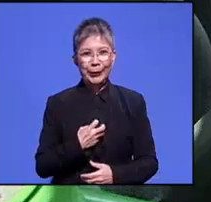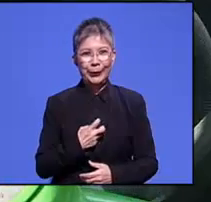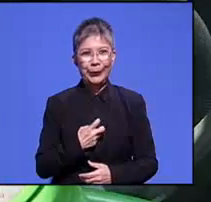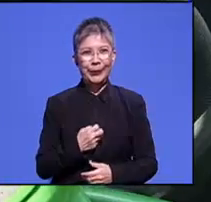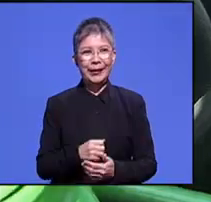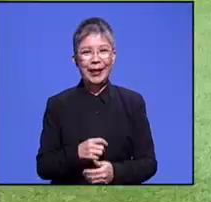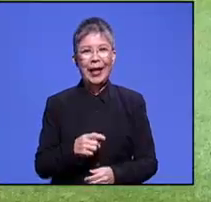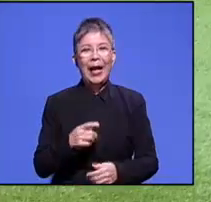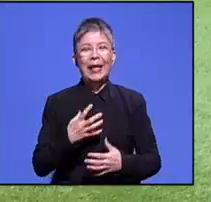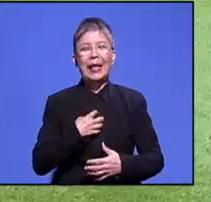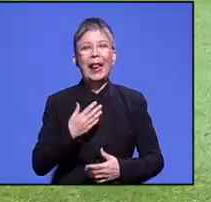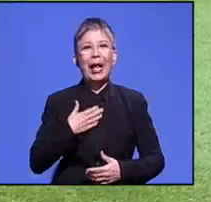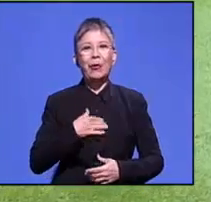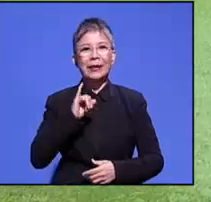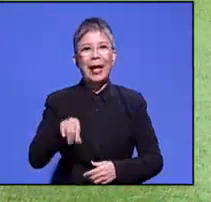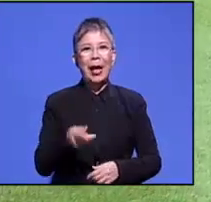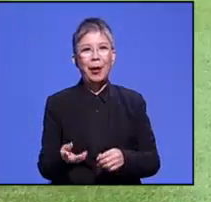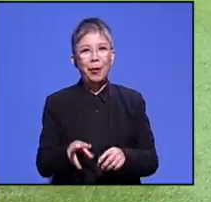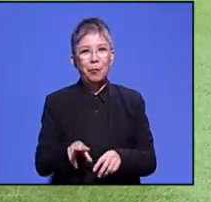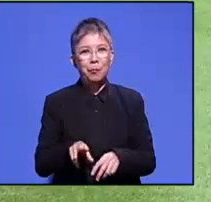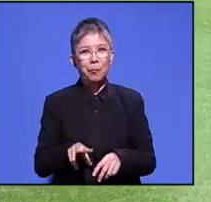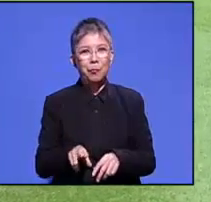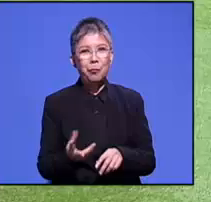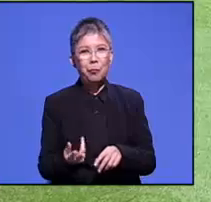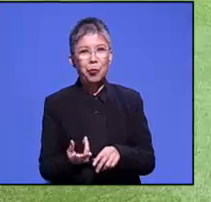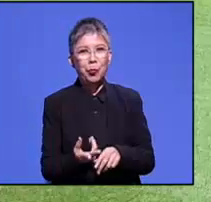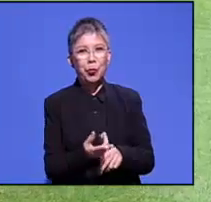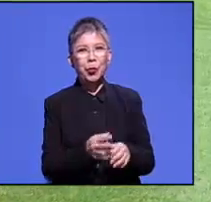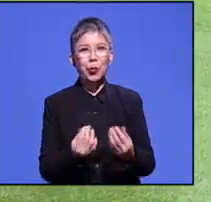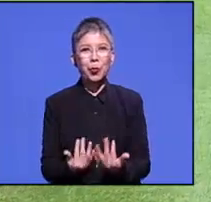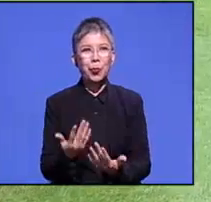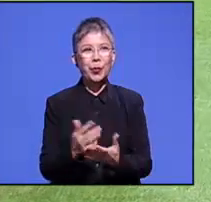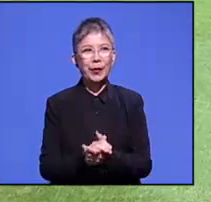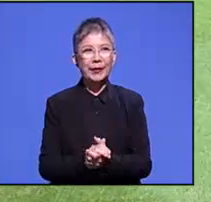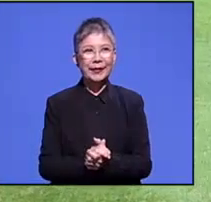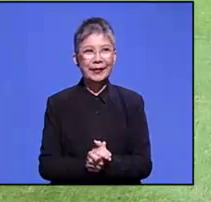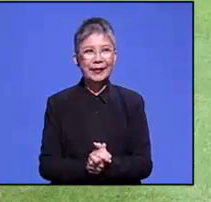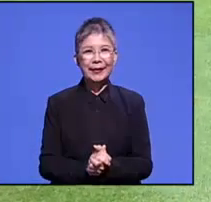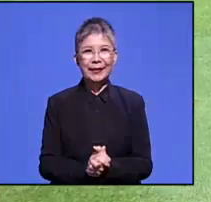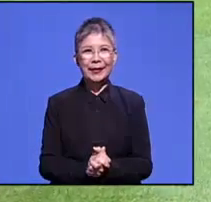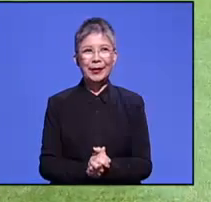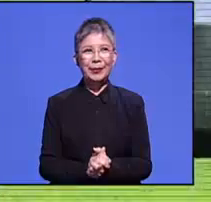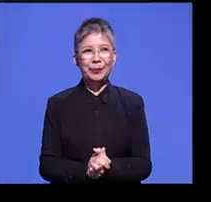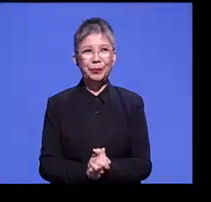salah potong udahlah kalo kalo kalo motor selesai